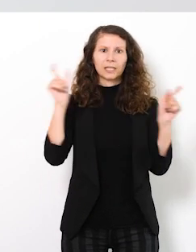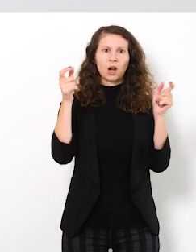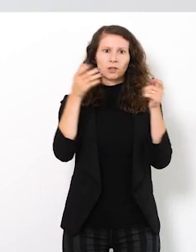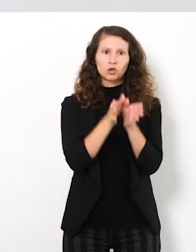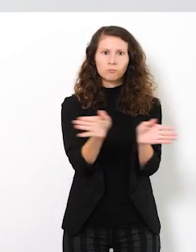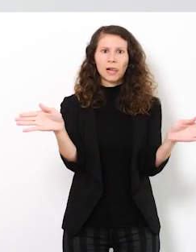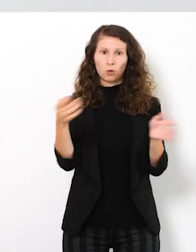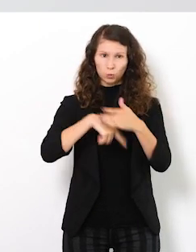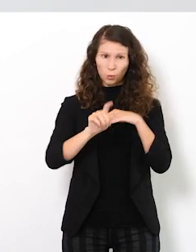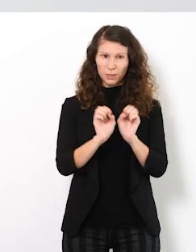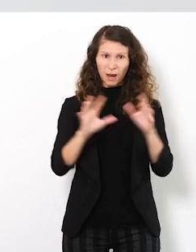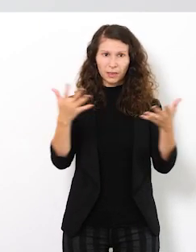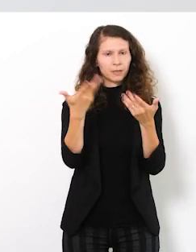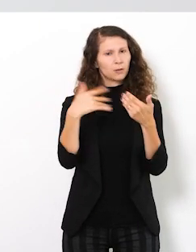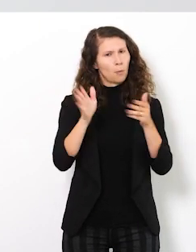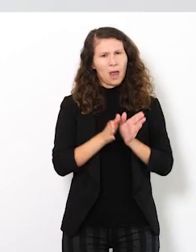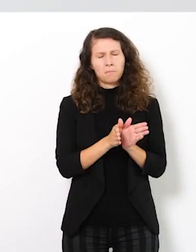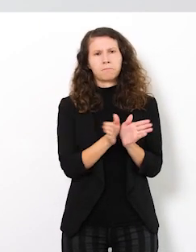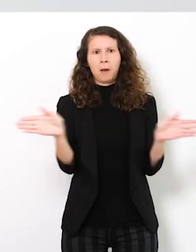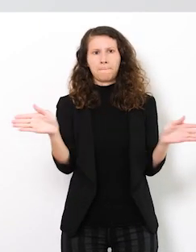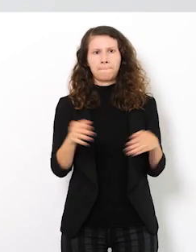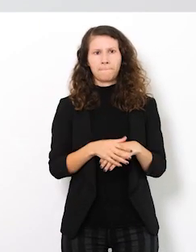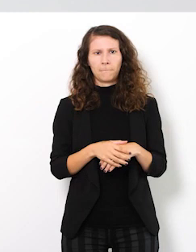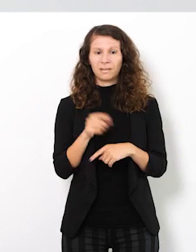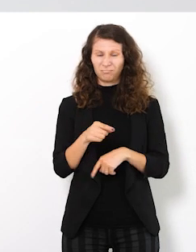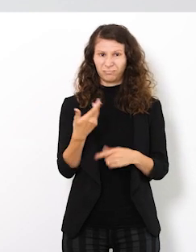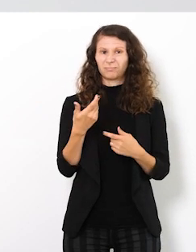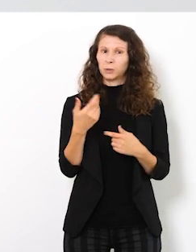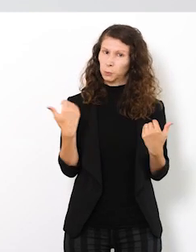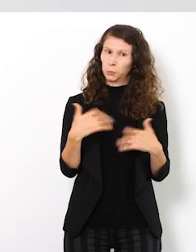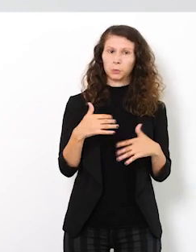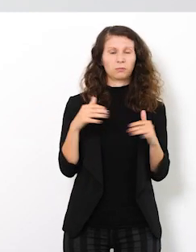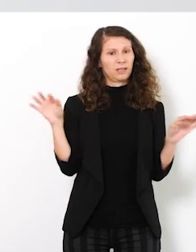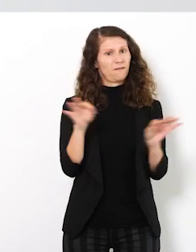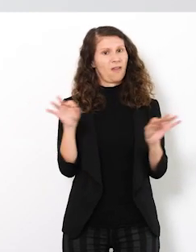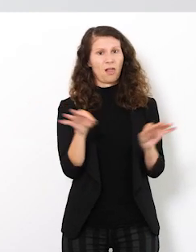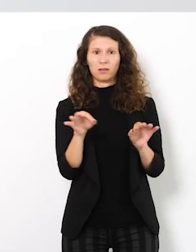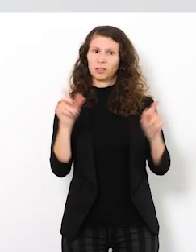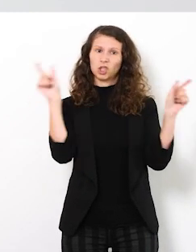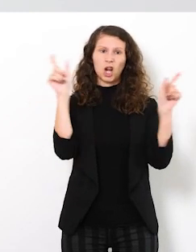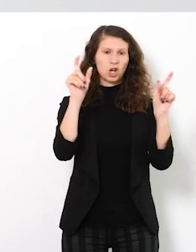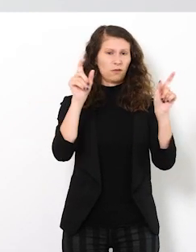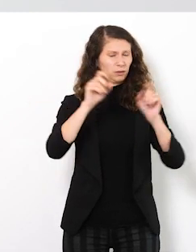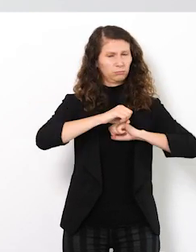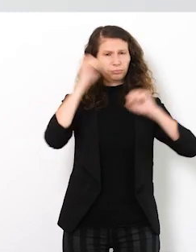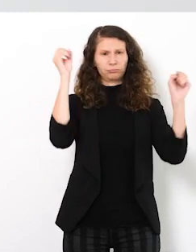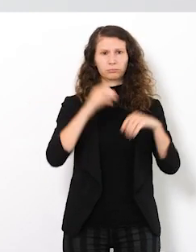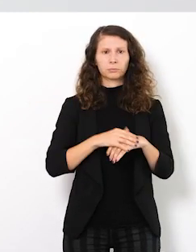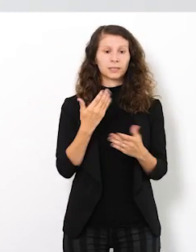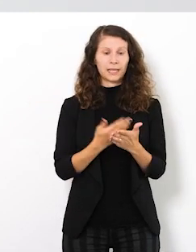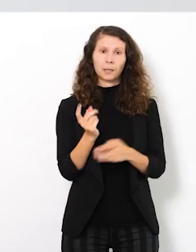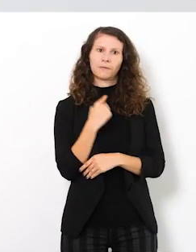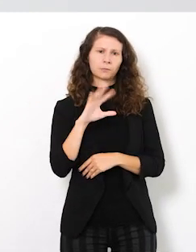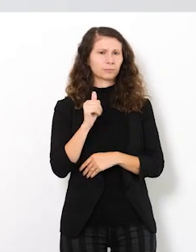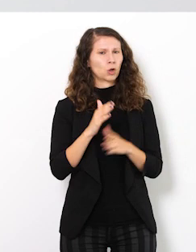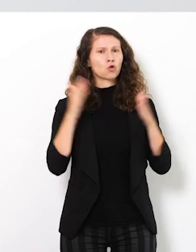Spaltung deutlich vertieft. Und das ist gefährlicher gesellschaftlicher Zündstoff. Deswegen fordern wir als größter Sozialverband